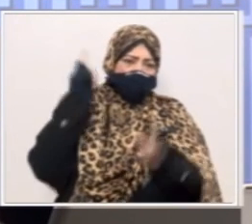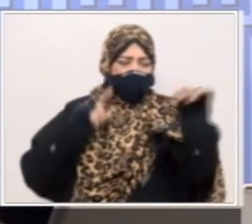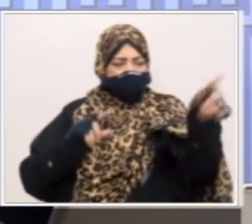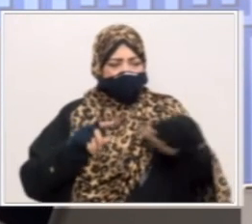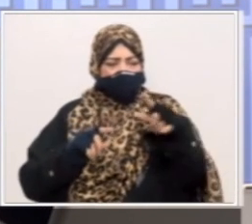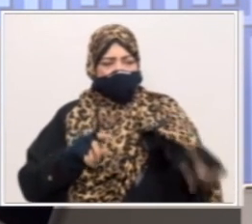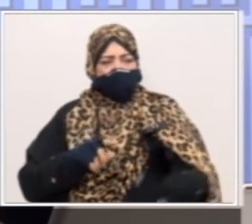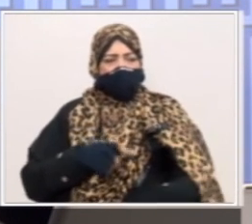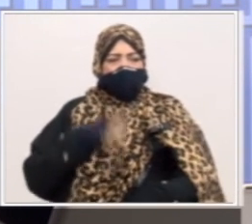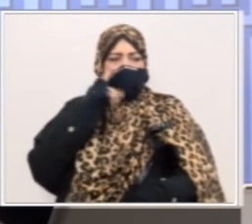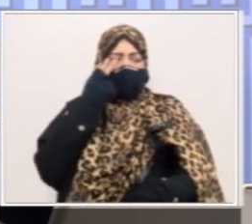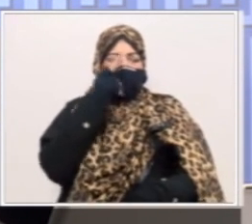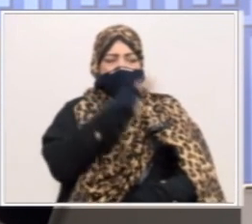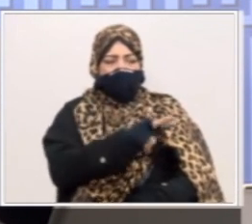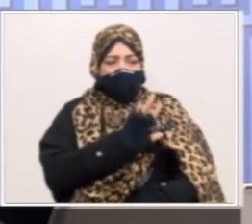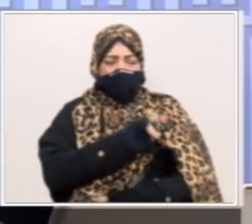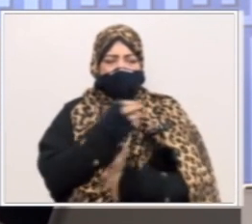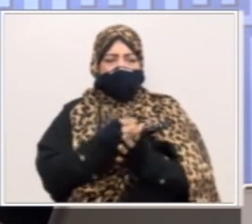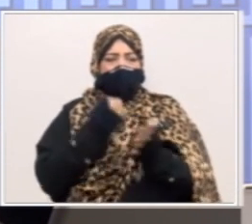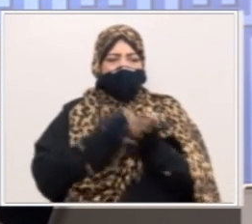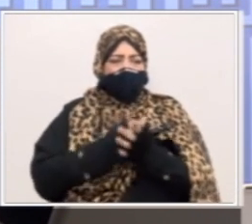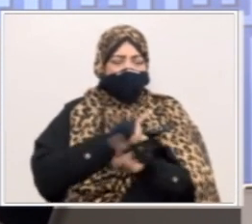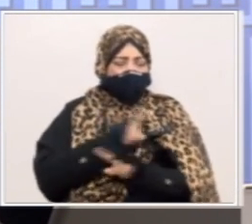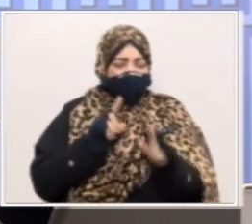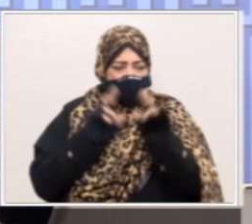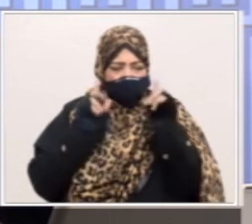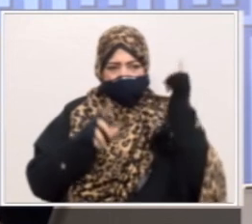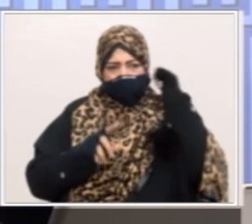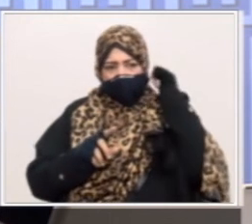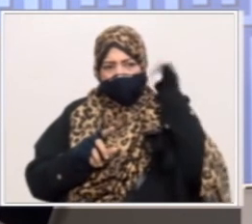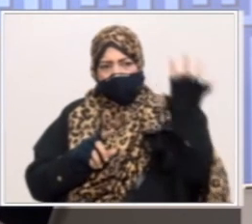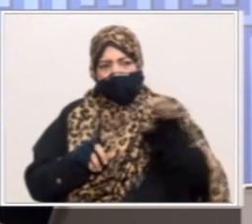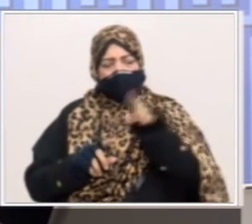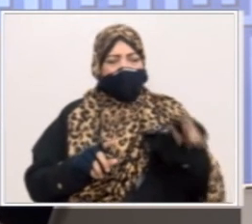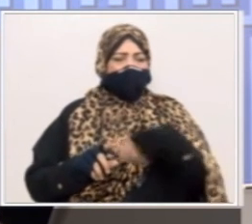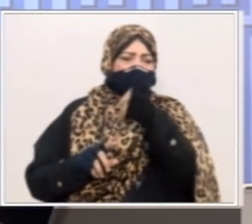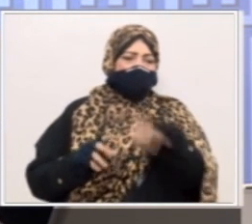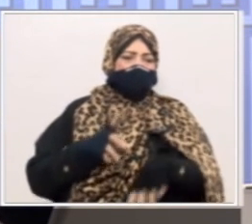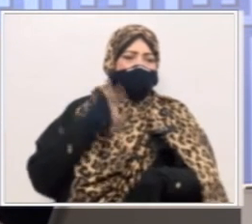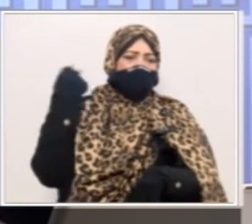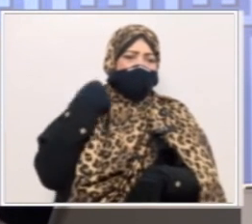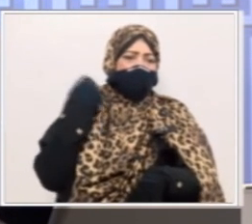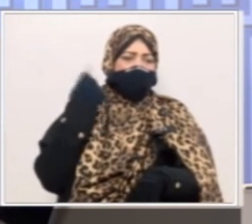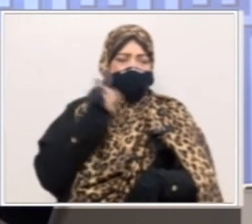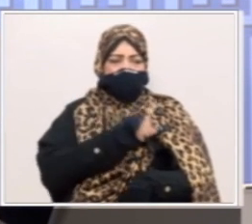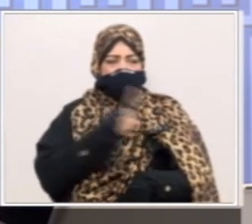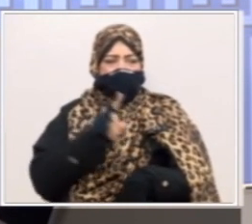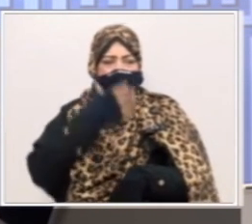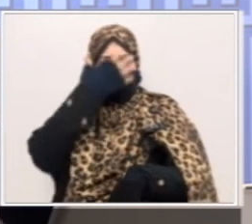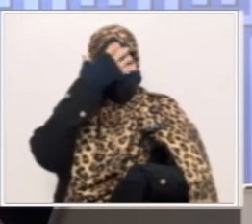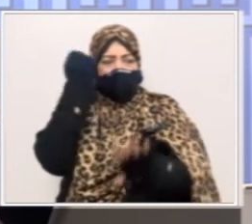عن الحرام. فسماع اغتياب الناس وسماع الشتم والسباب والجلوس مع